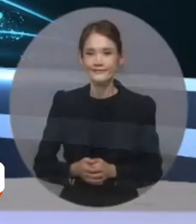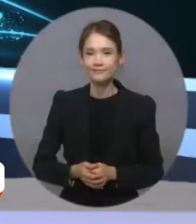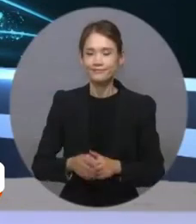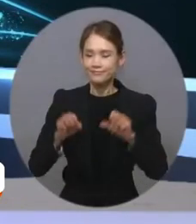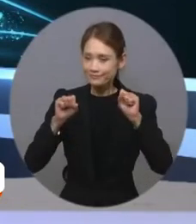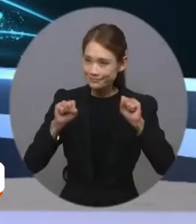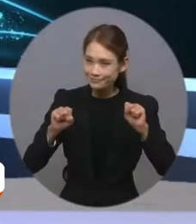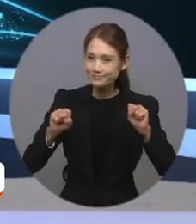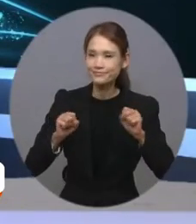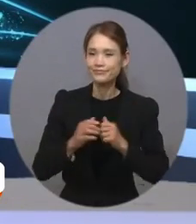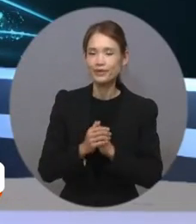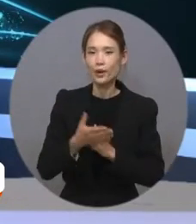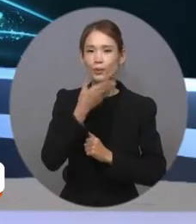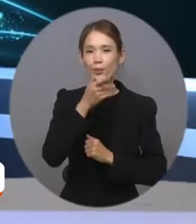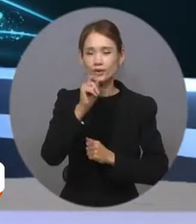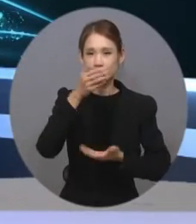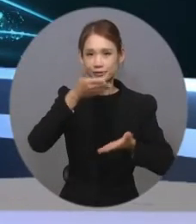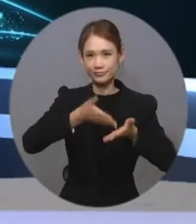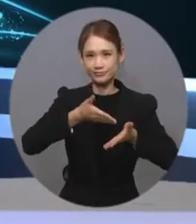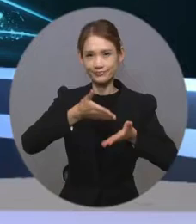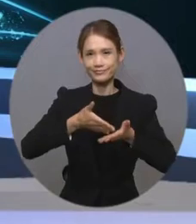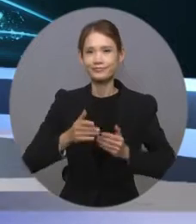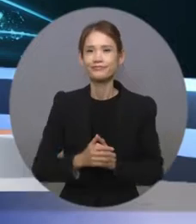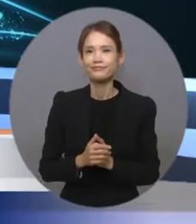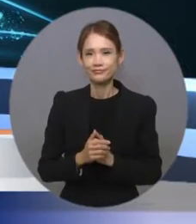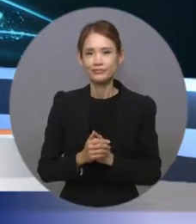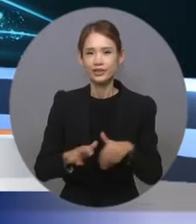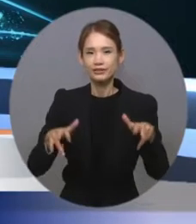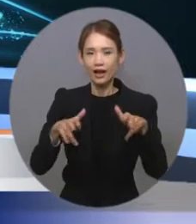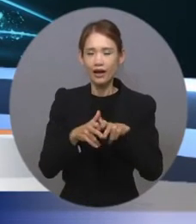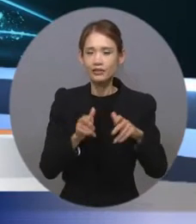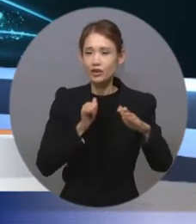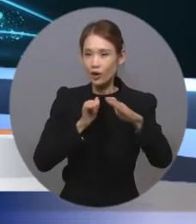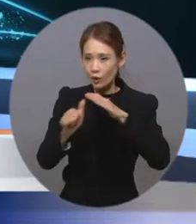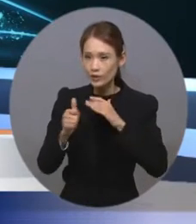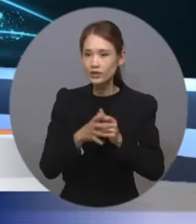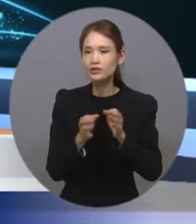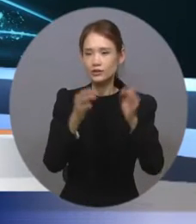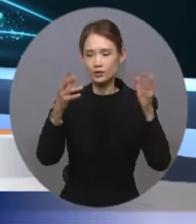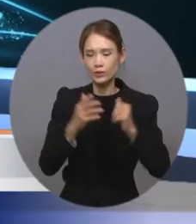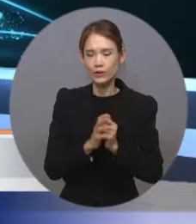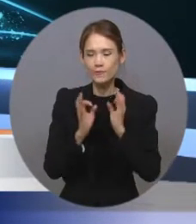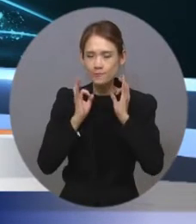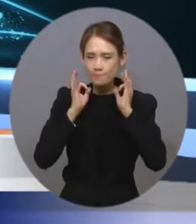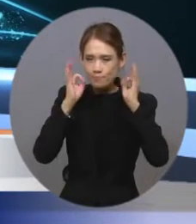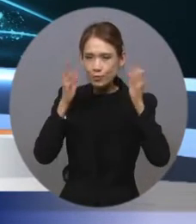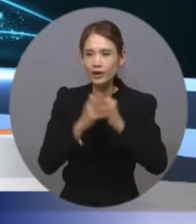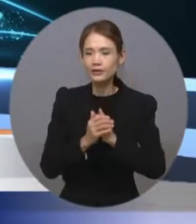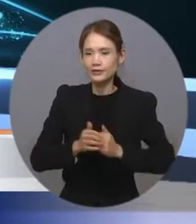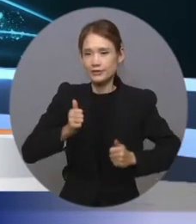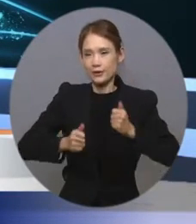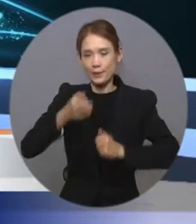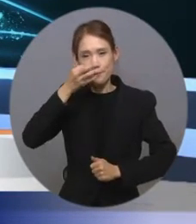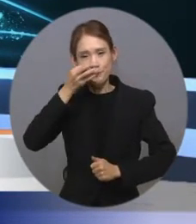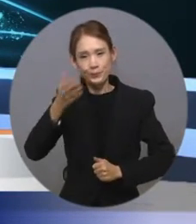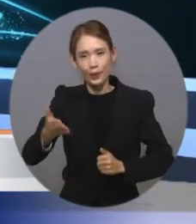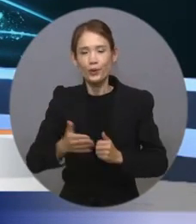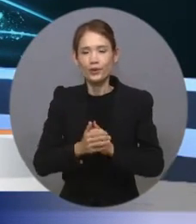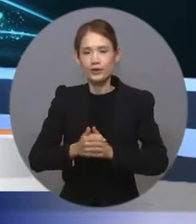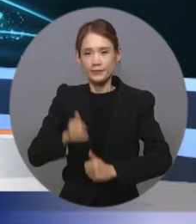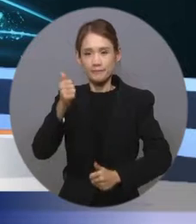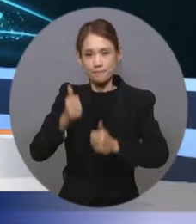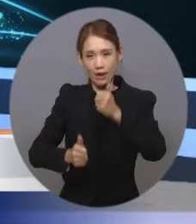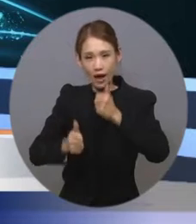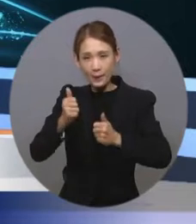시청자 여러분 안녕하십니까? 복지TV 뉴스입니다. 장애인 선수들이 그동안 갈고 닦은 기량을 뽐내는 열전이